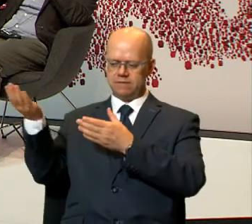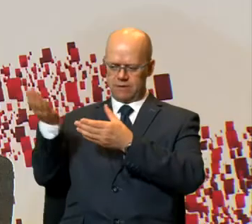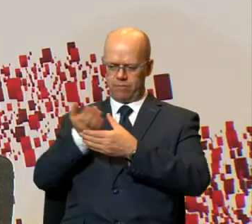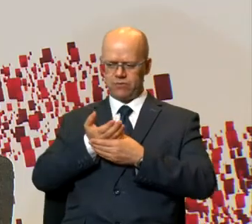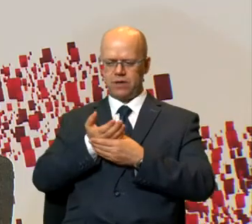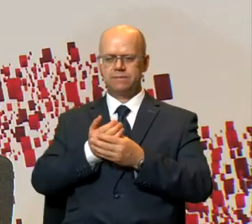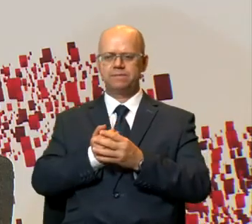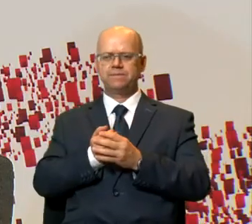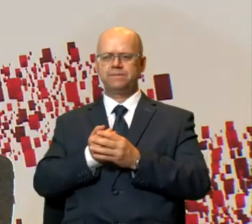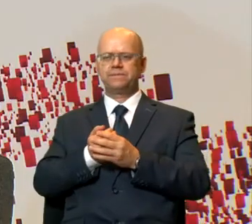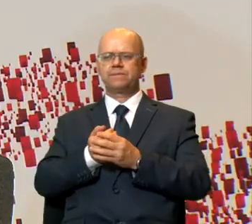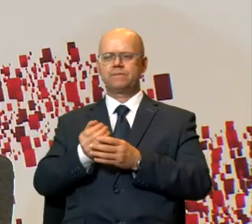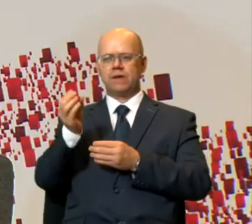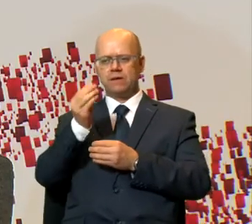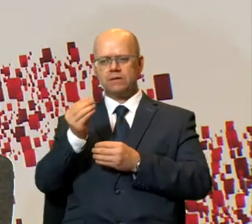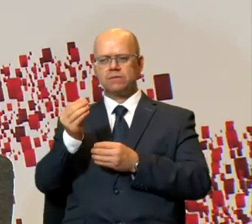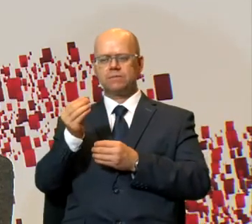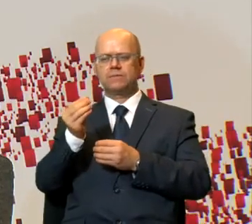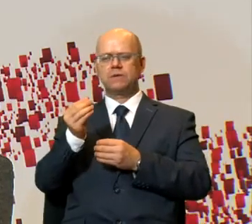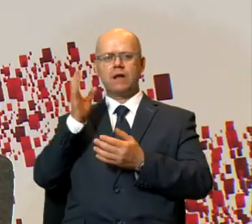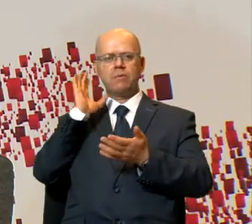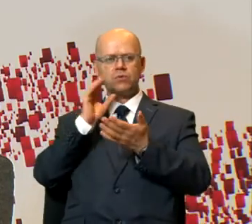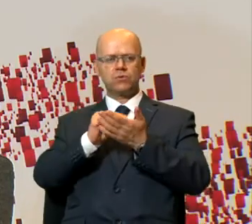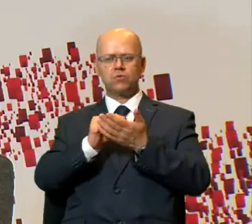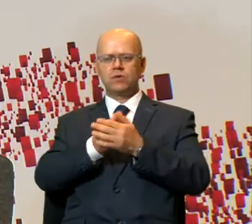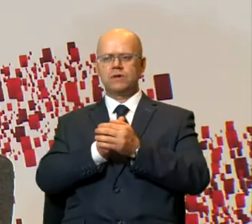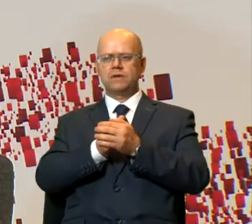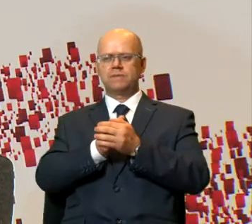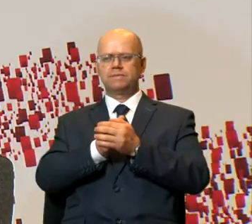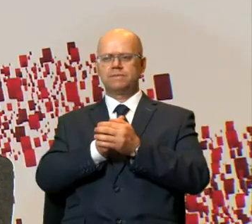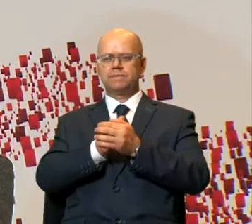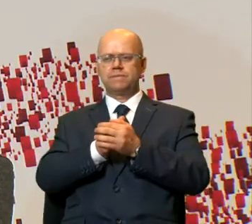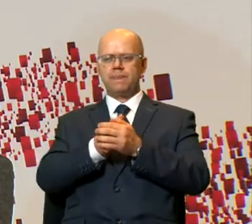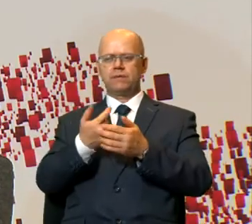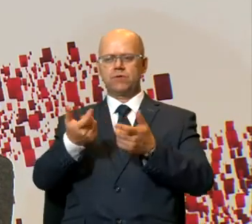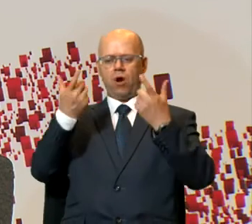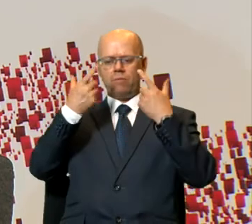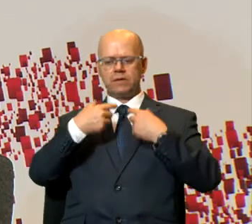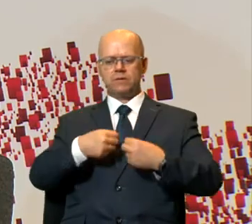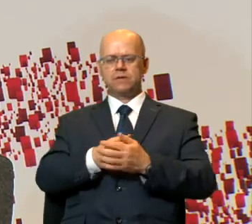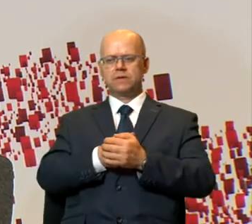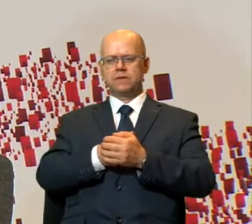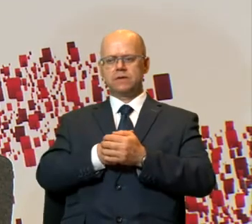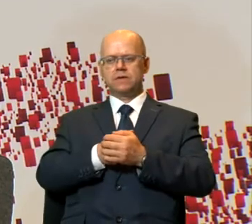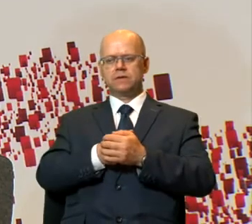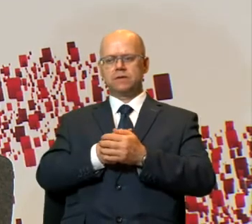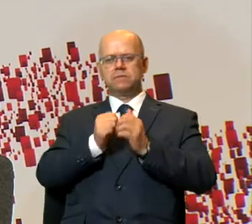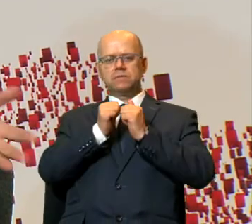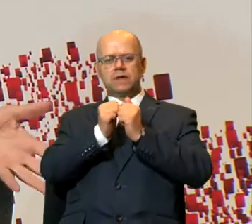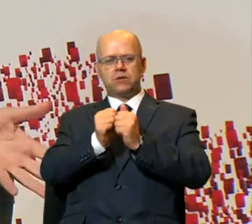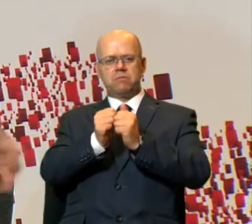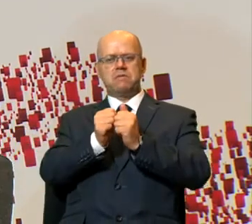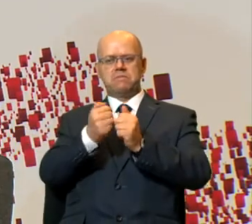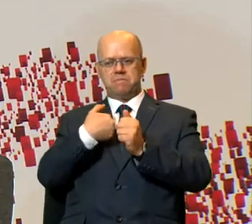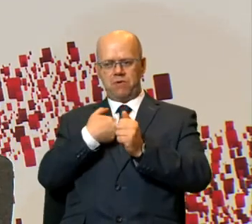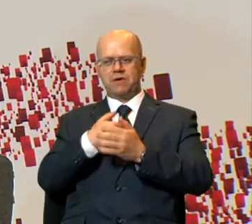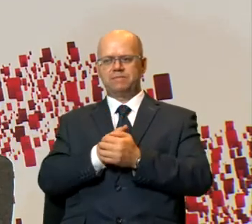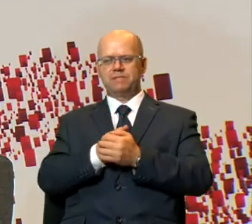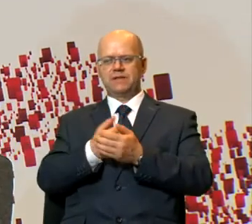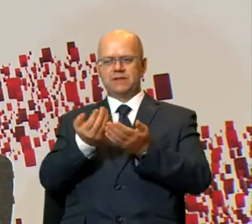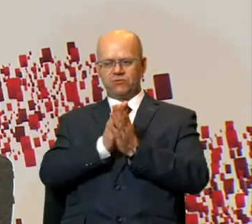Może tak jeszcze trochę doprecyzuję na początku, przedstawiając się moją tu obecność. Zadanie domowe odrobiłam, jestem po